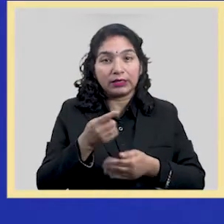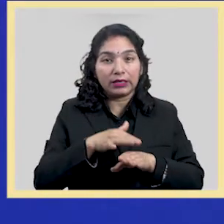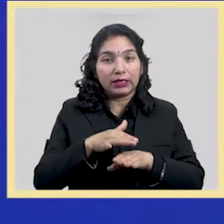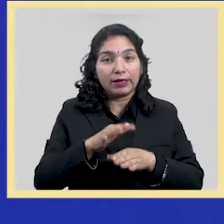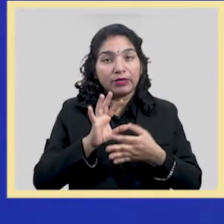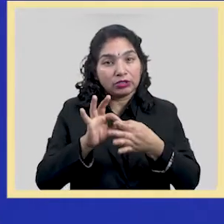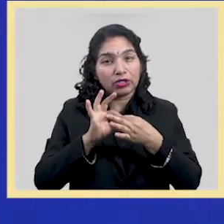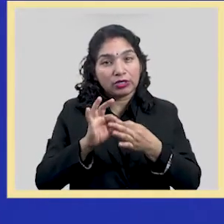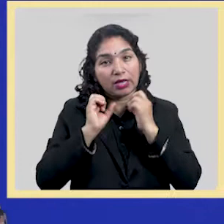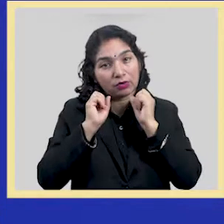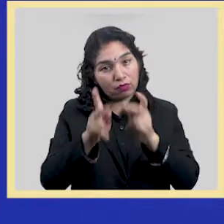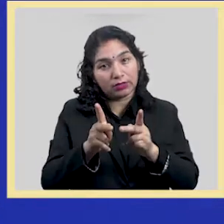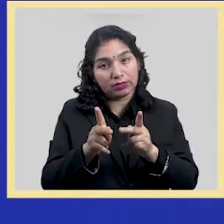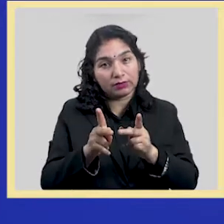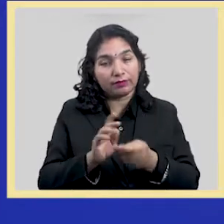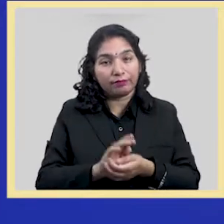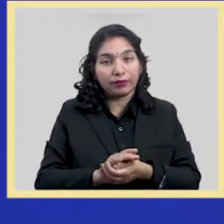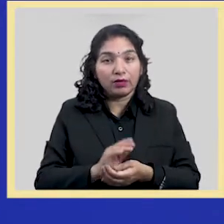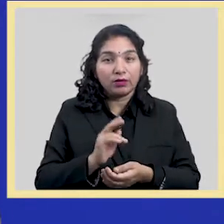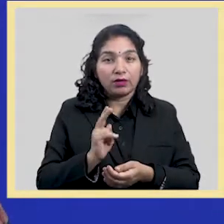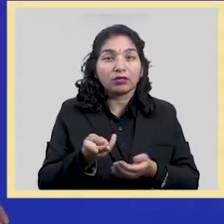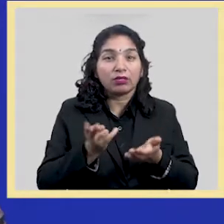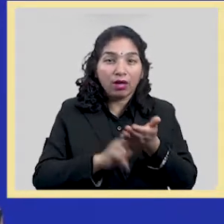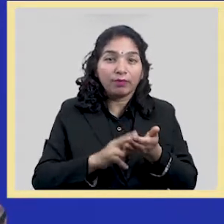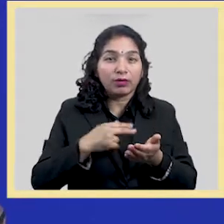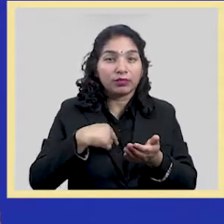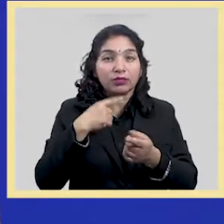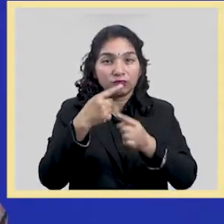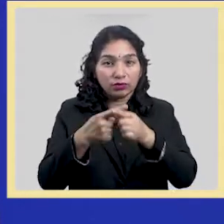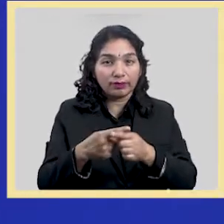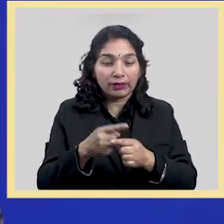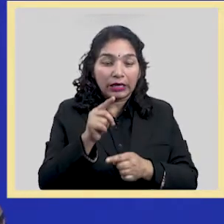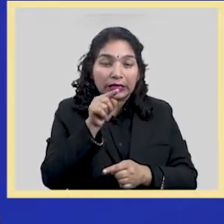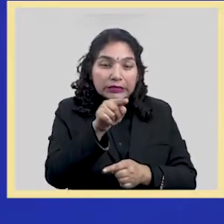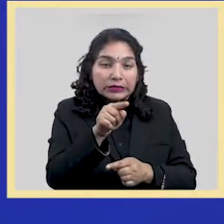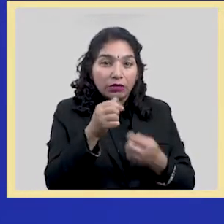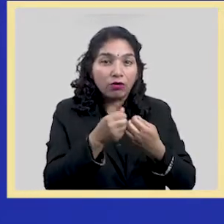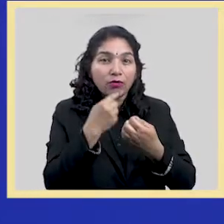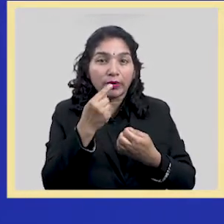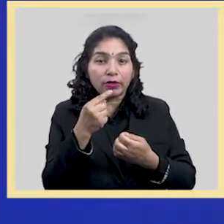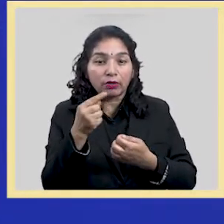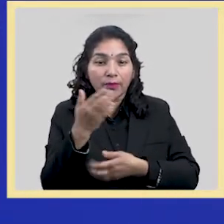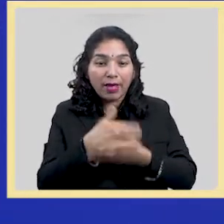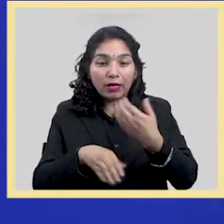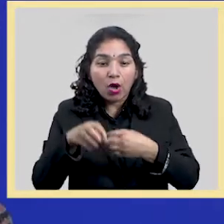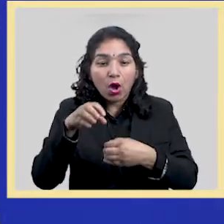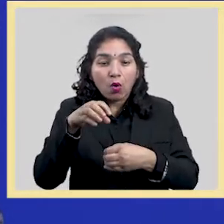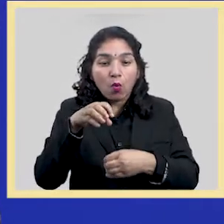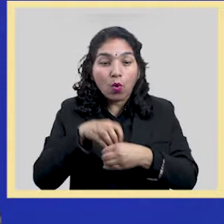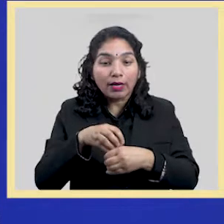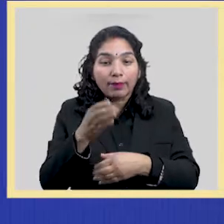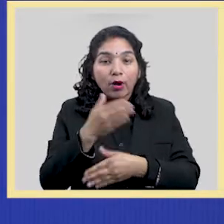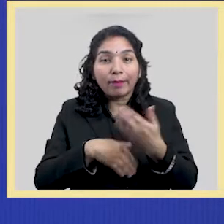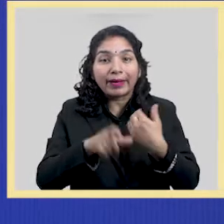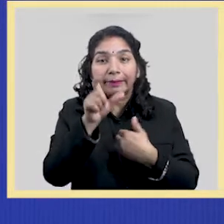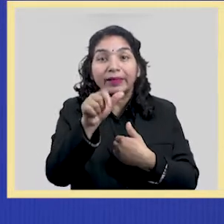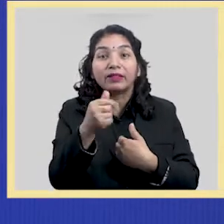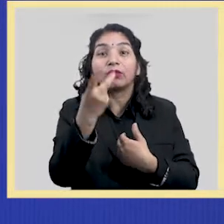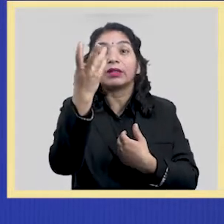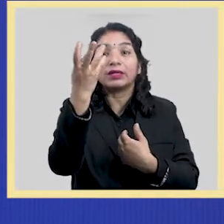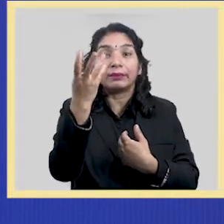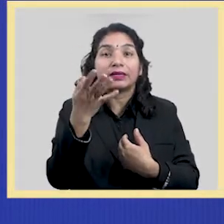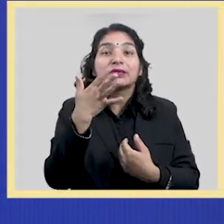धेरै राम्रो सहकार्य गर्न तयार छौँ भन्ने कुरा पनि भन्नु. अझ म त यहाँ के जोड्यो भने यसरी काम गर्यो भने ओडामा अपाङ्गता भएका व्यक्ति कति रहेछन् भन्ने